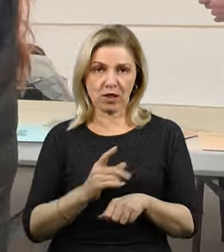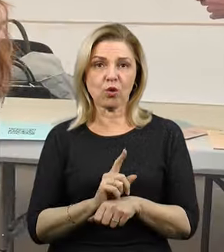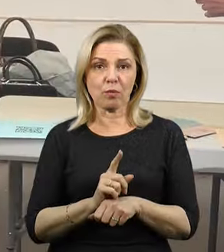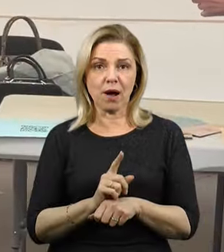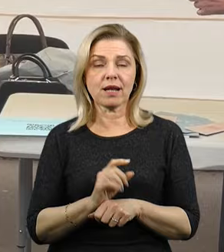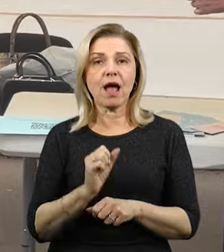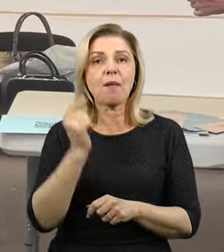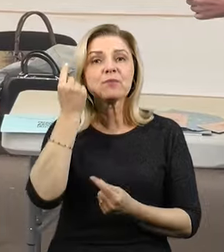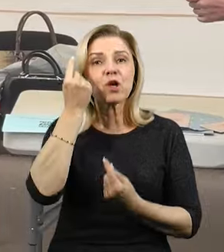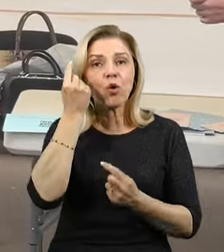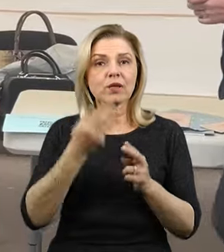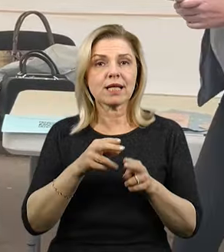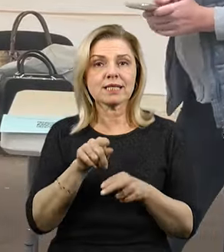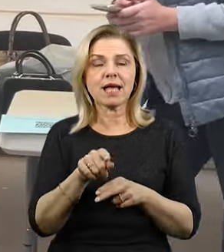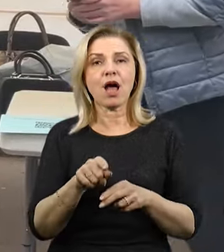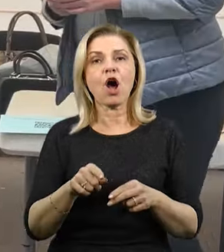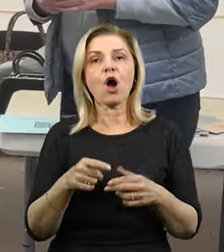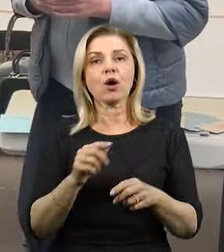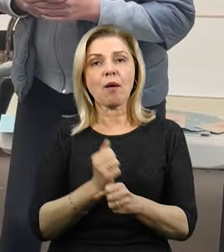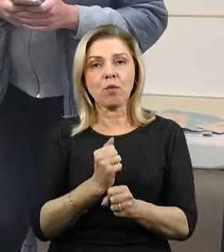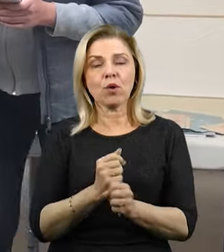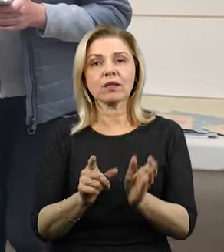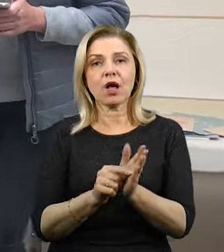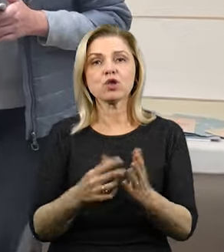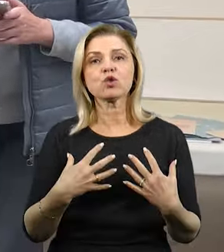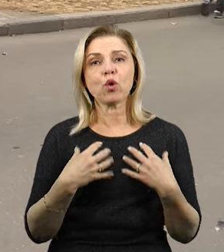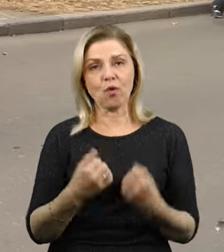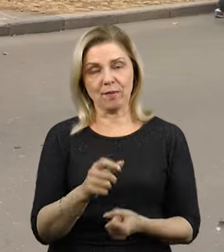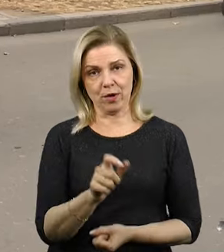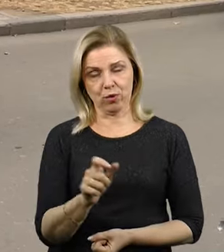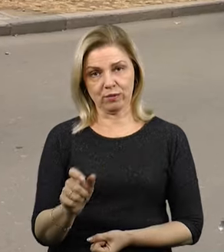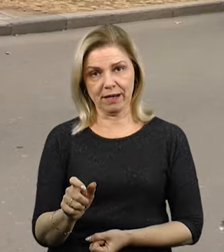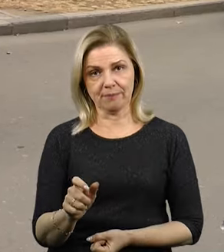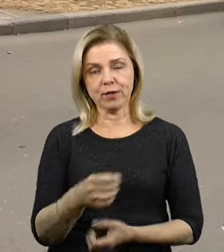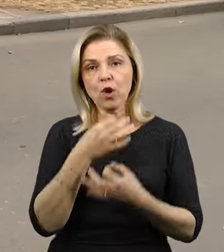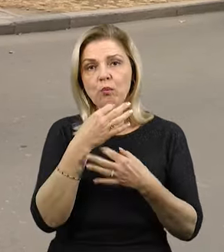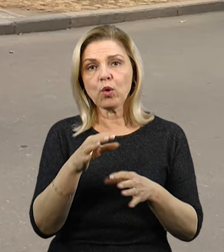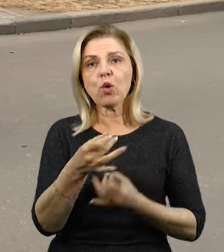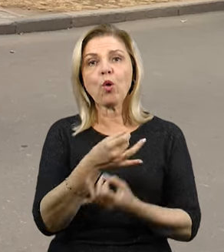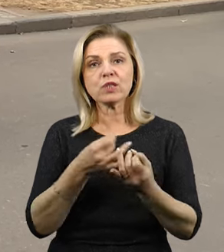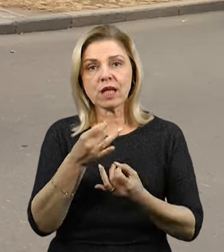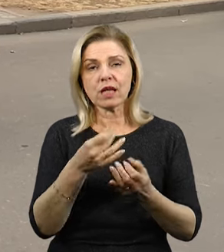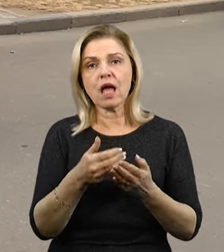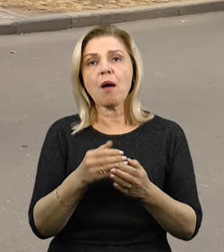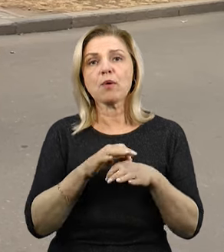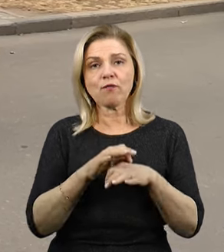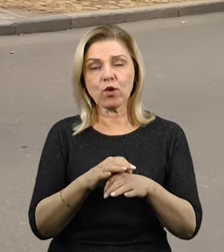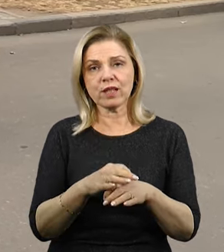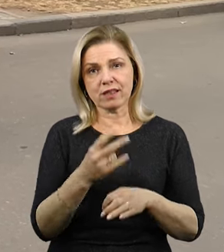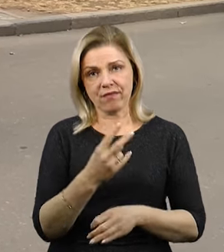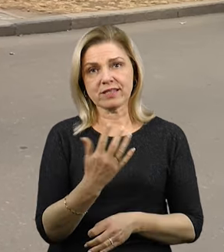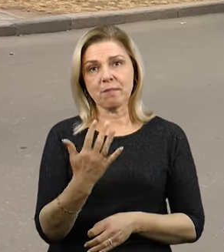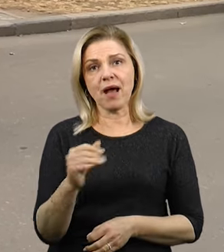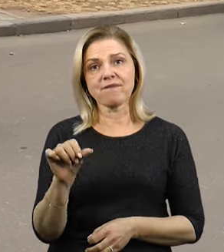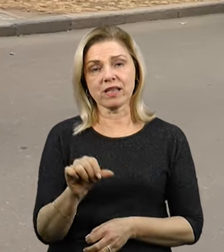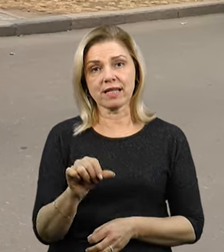працювати адже психологія - це в першу чергу робота зі здоровими людьми а будь-яка первинна консультація вона проводиться від 25 хвилин